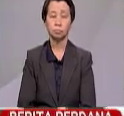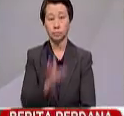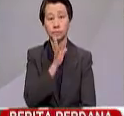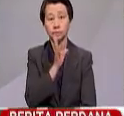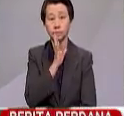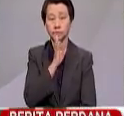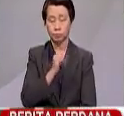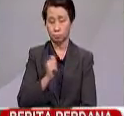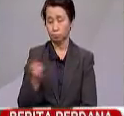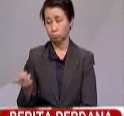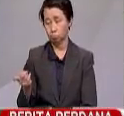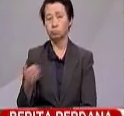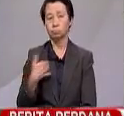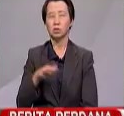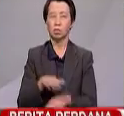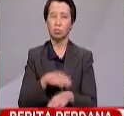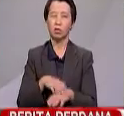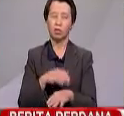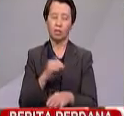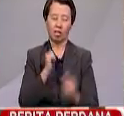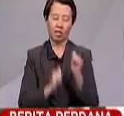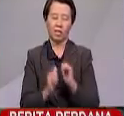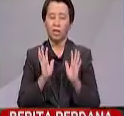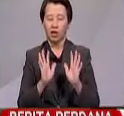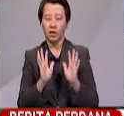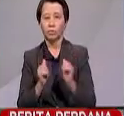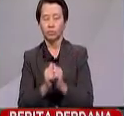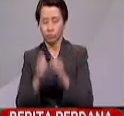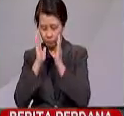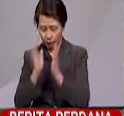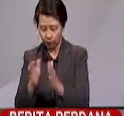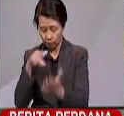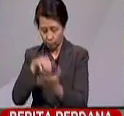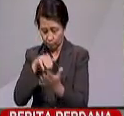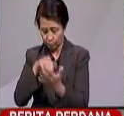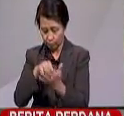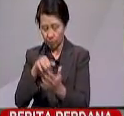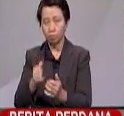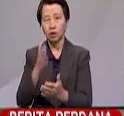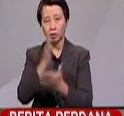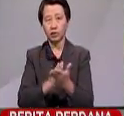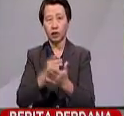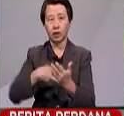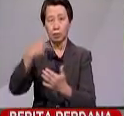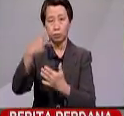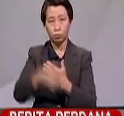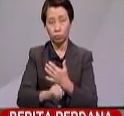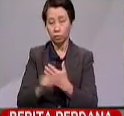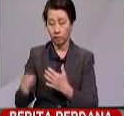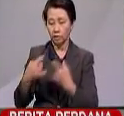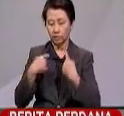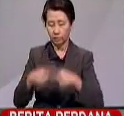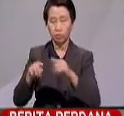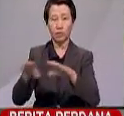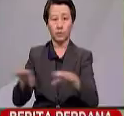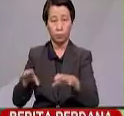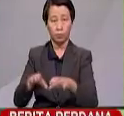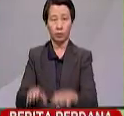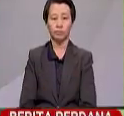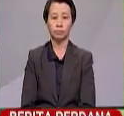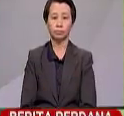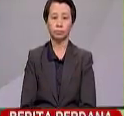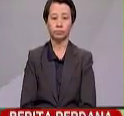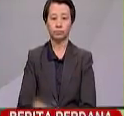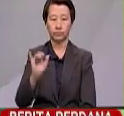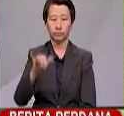Mengakui dirinya sedang memperlahankan kerjaya seninya untuk fokus kepada pelajaran dan beberapa projek seni yang sedang berjalan. So,